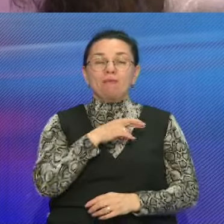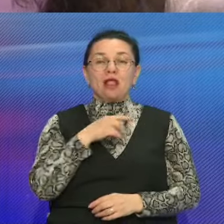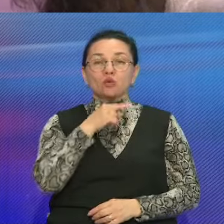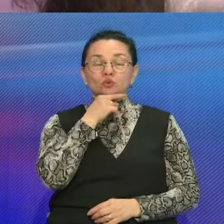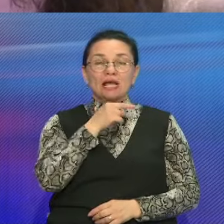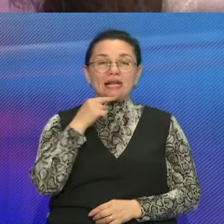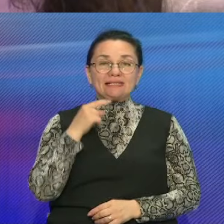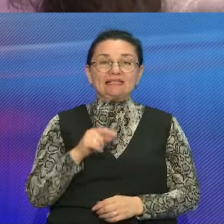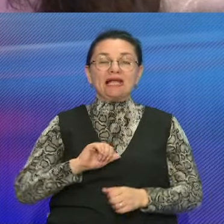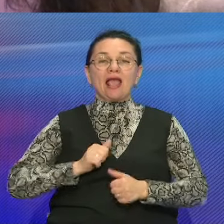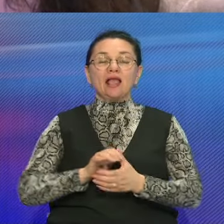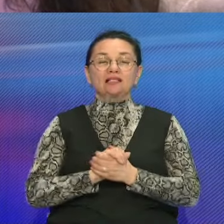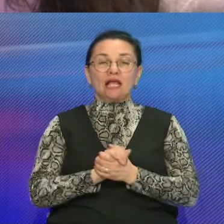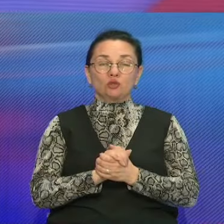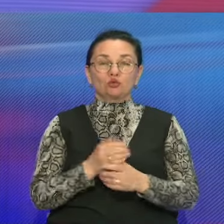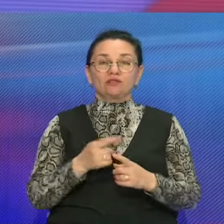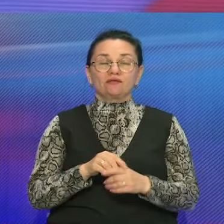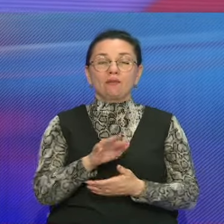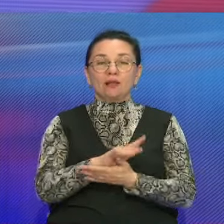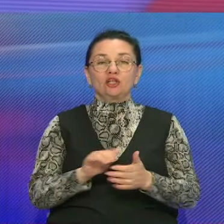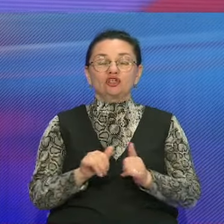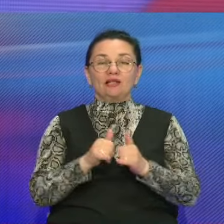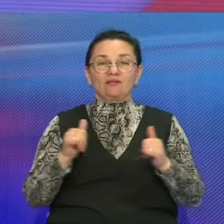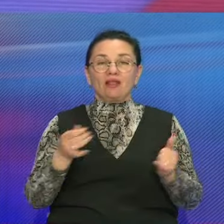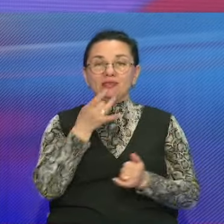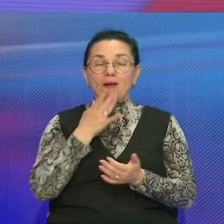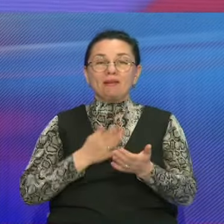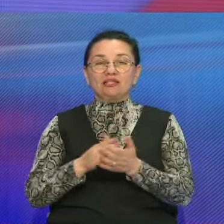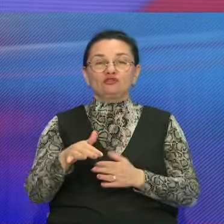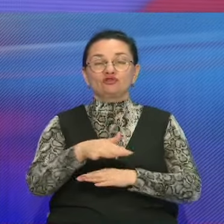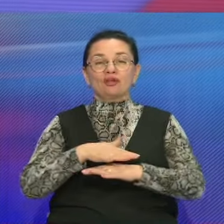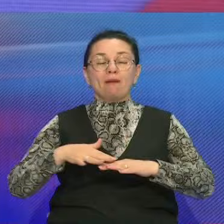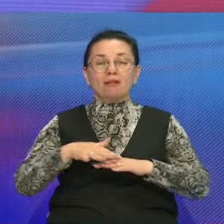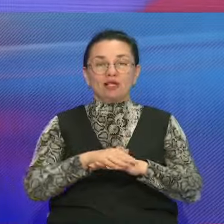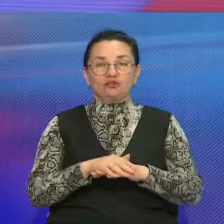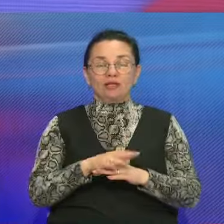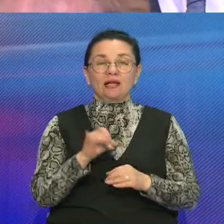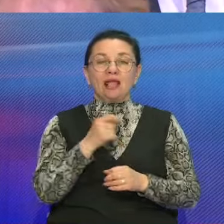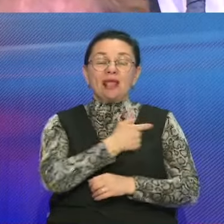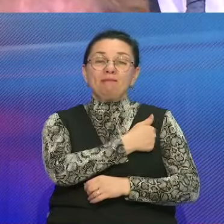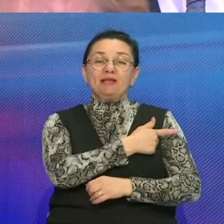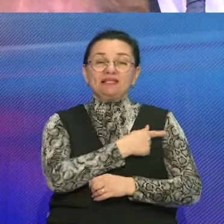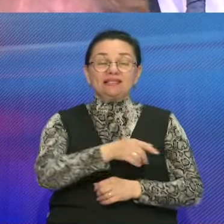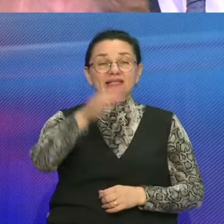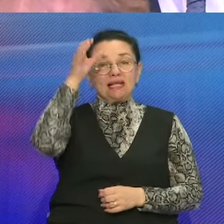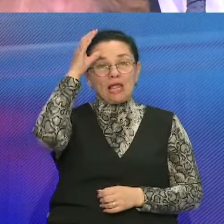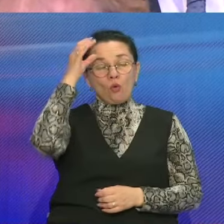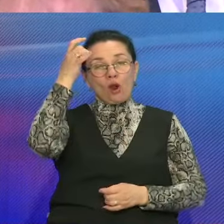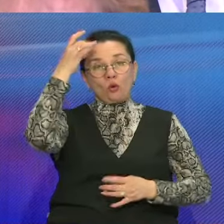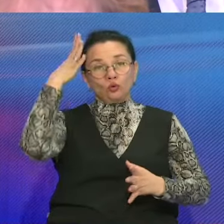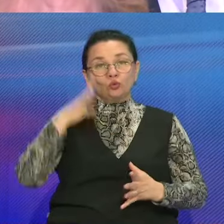Білорусько-російське співпрацьовництво протягує розвиватися на зовнішньополітичній арені у галинах промисловості, медицини, науки, культури і